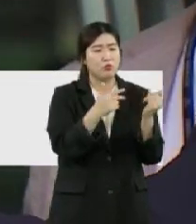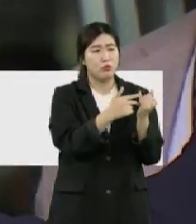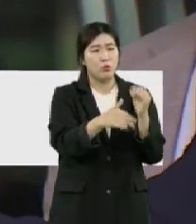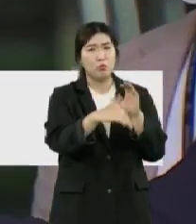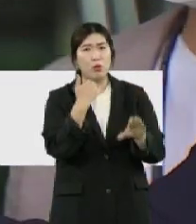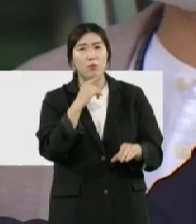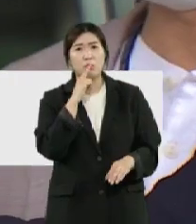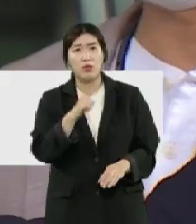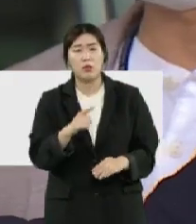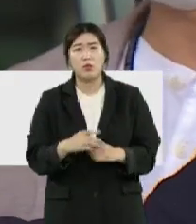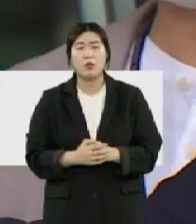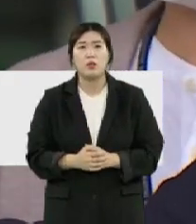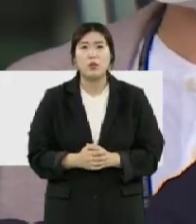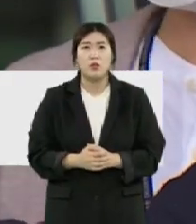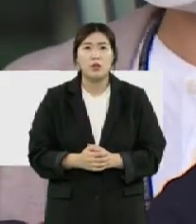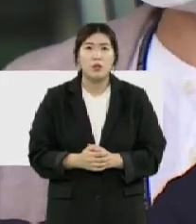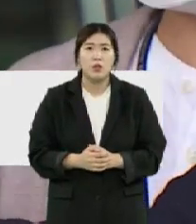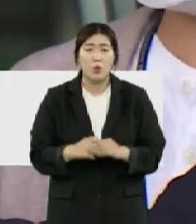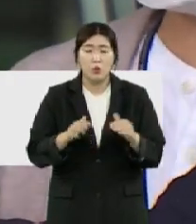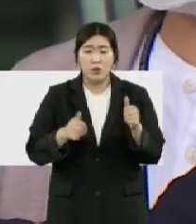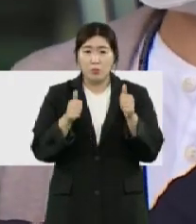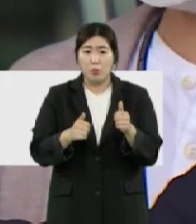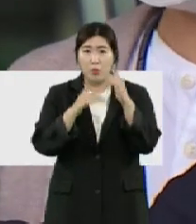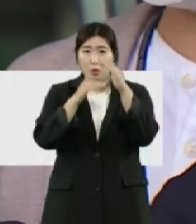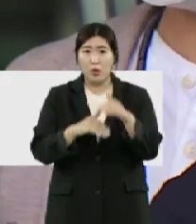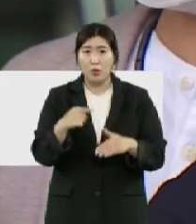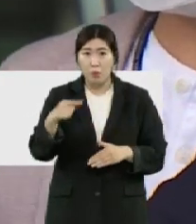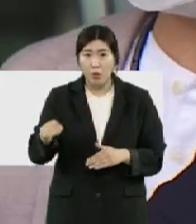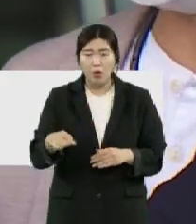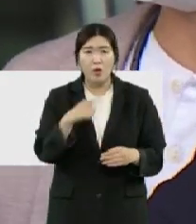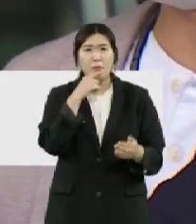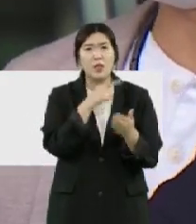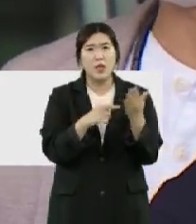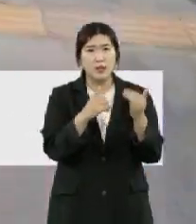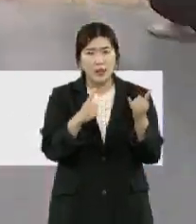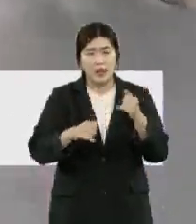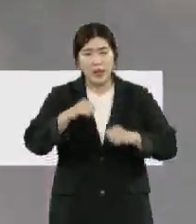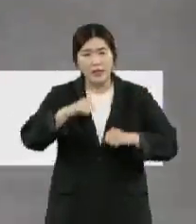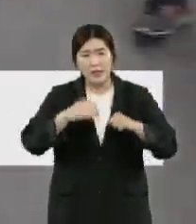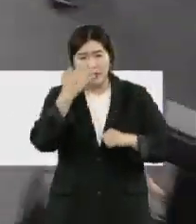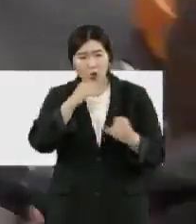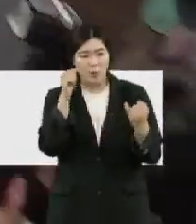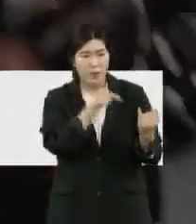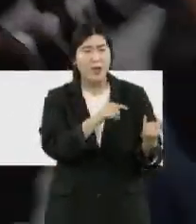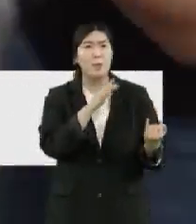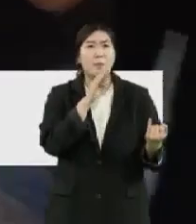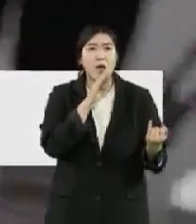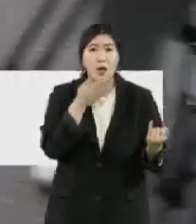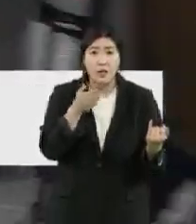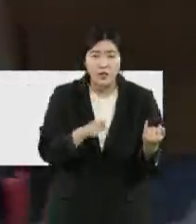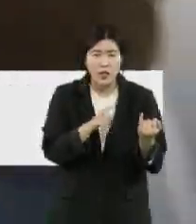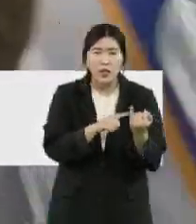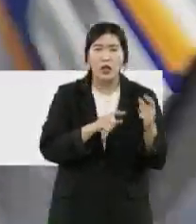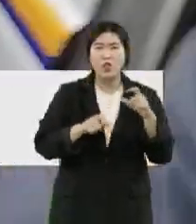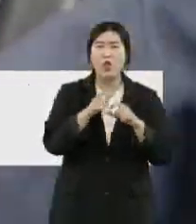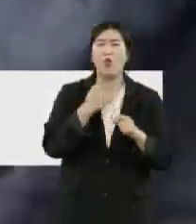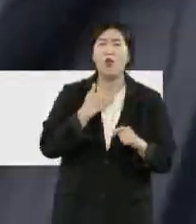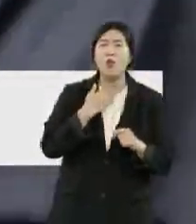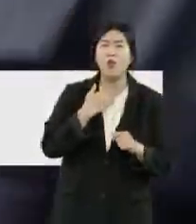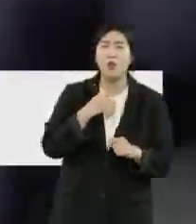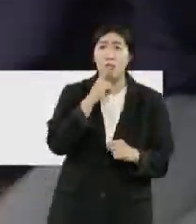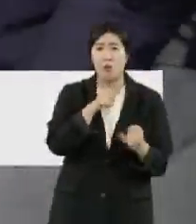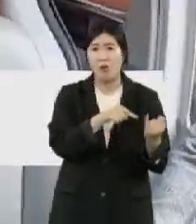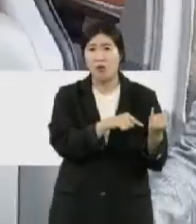부인했습니다 최 씨 변호인은 피해자들에게 음란행위를 시킨 적은 있지만 피해자들이 더 강한 행위를